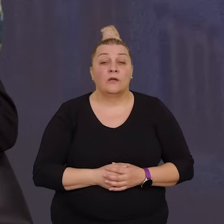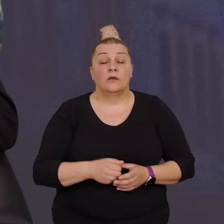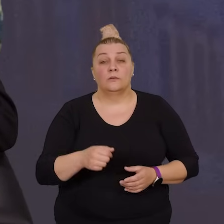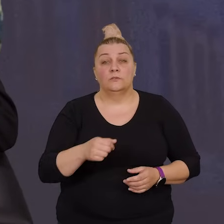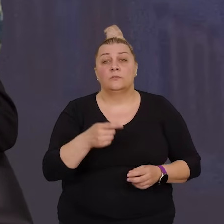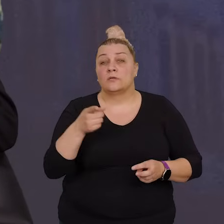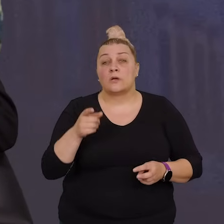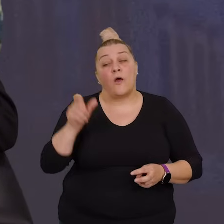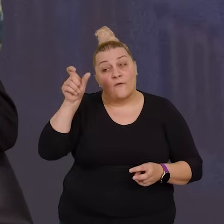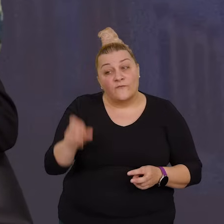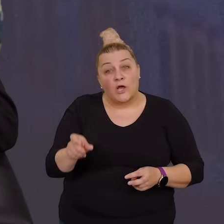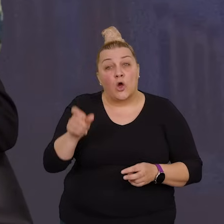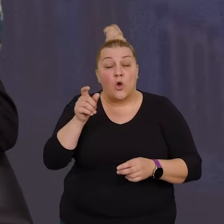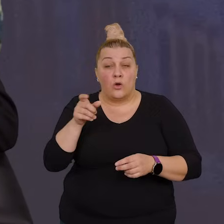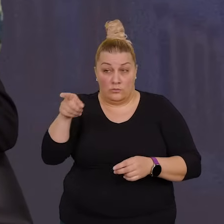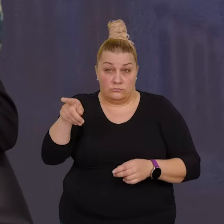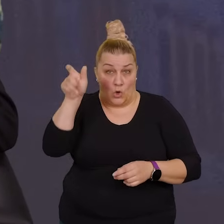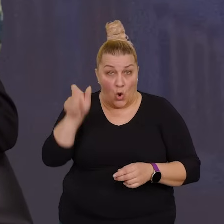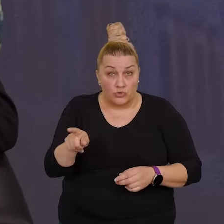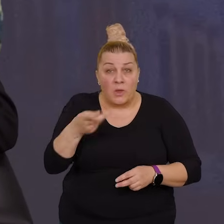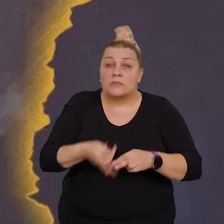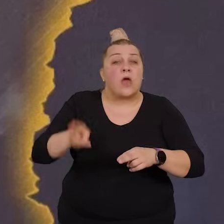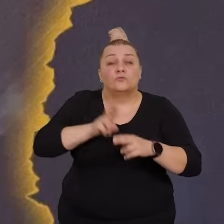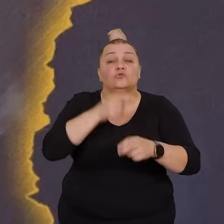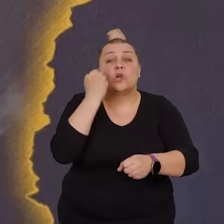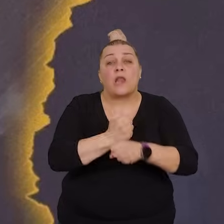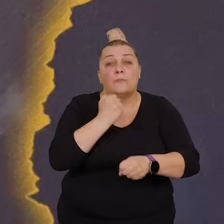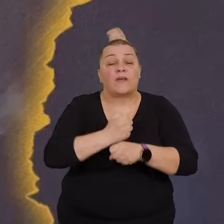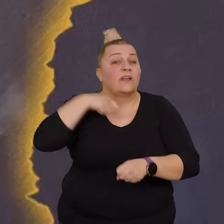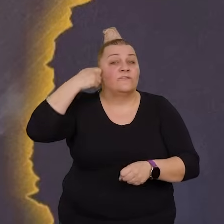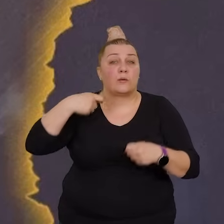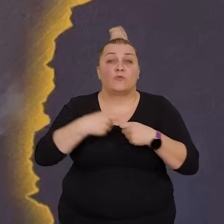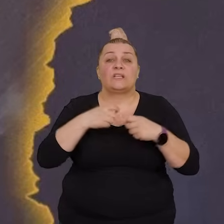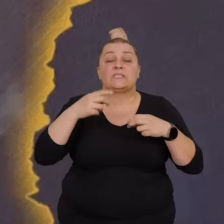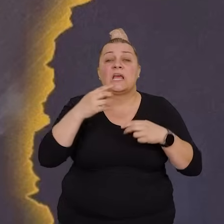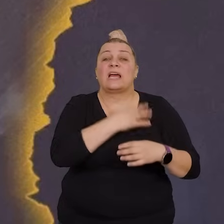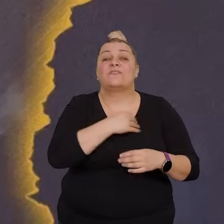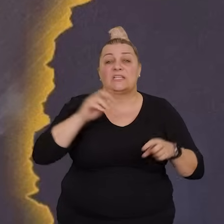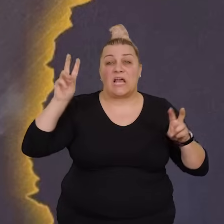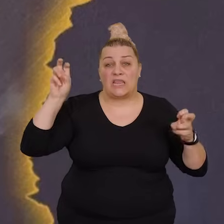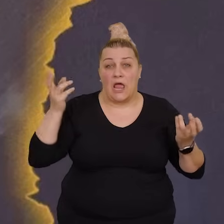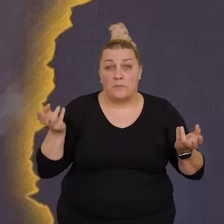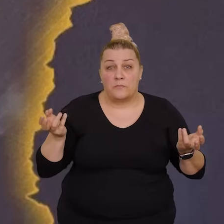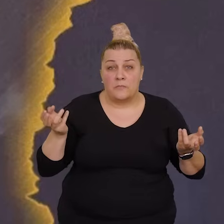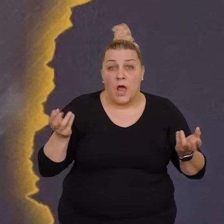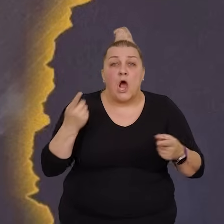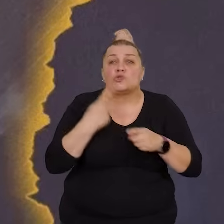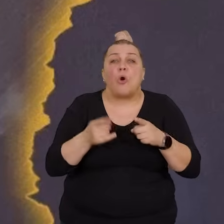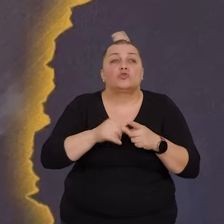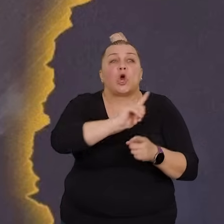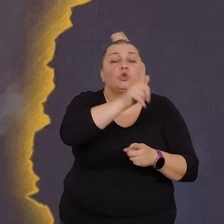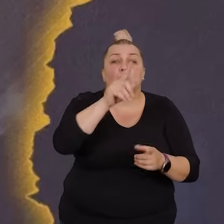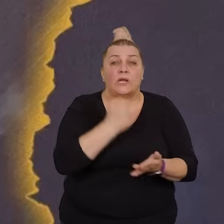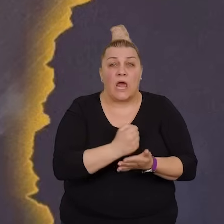sa hrvatskom tematikom. Zašto? Pa zato što to nije isplativo. Gledajte, vi danas da dođete na Havci